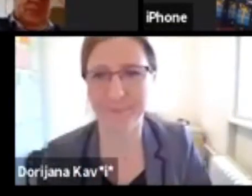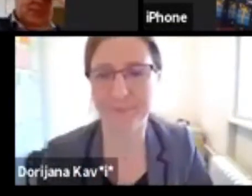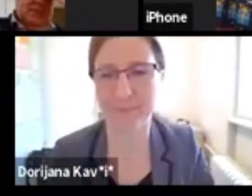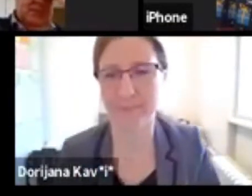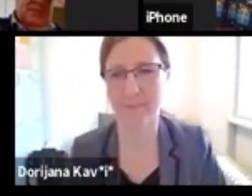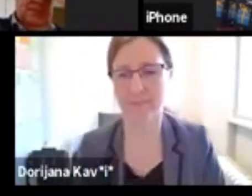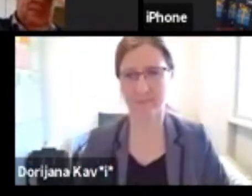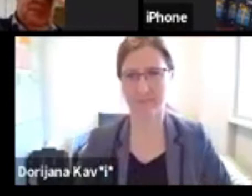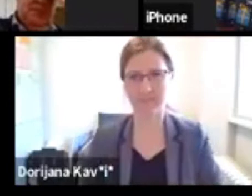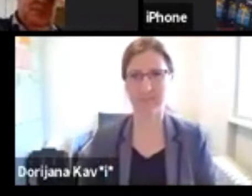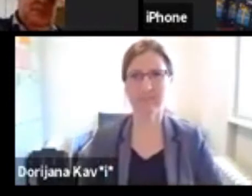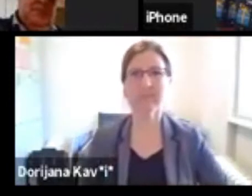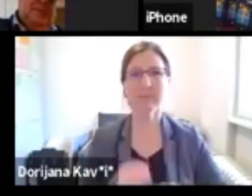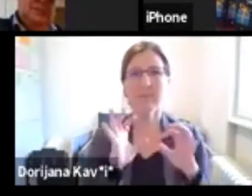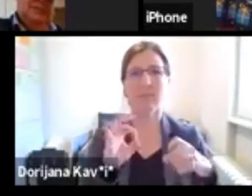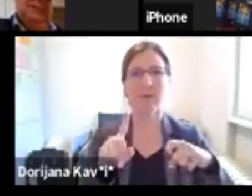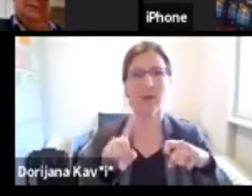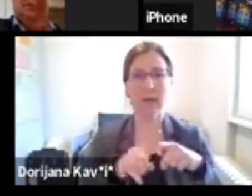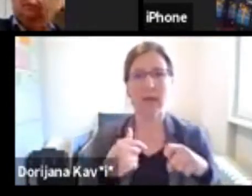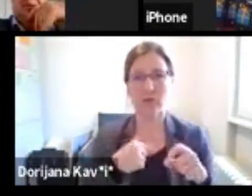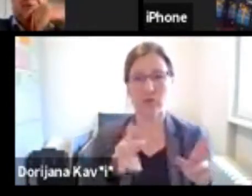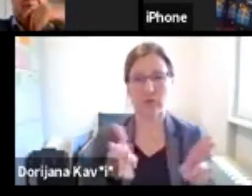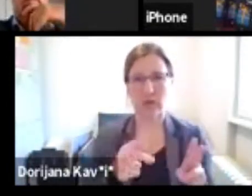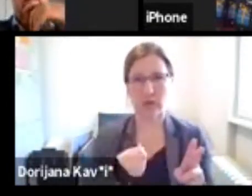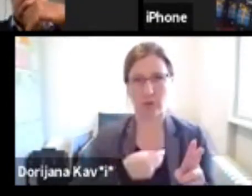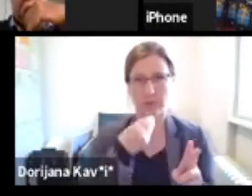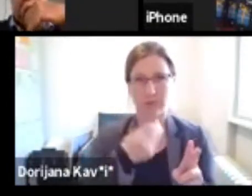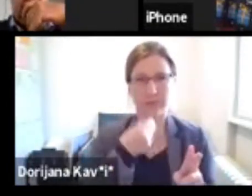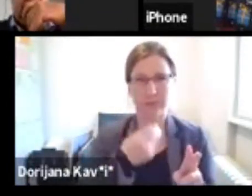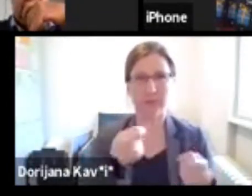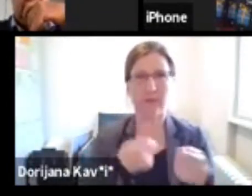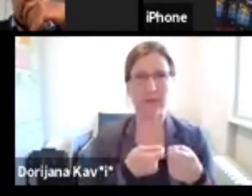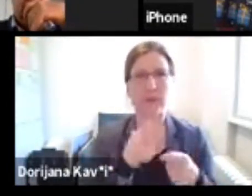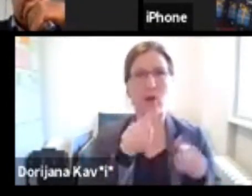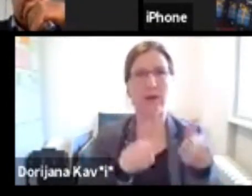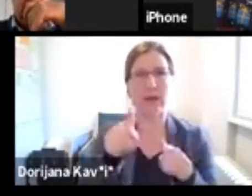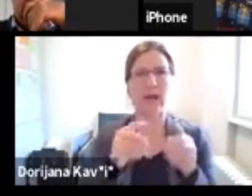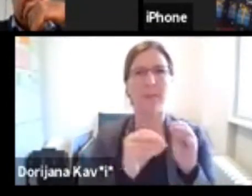čisto obratiti pozornost na neke probleme, izazove,